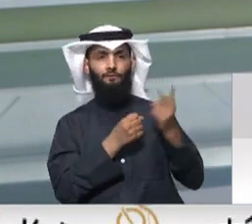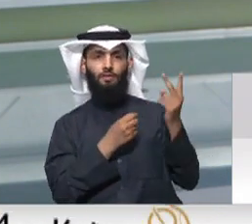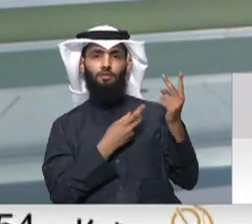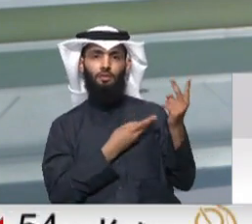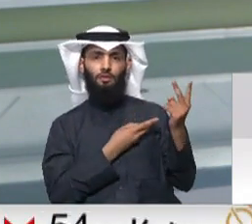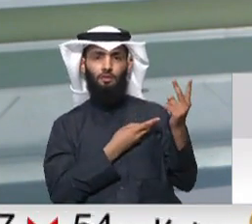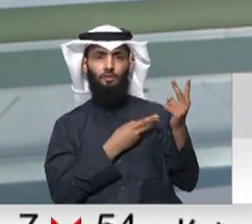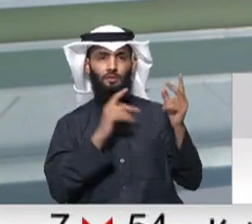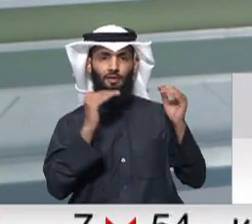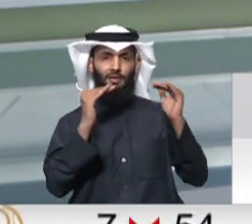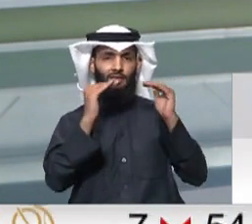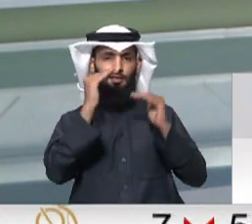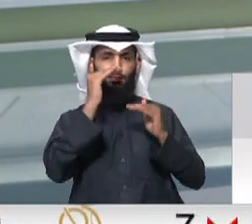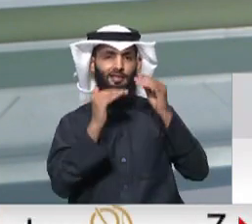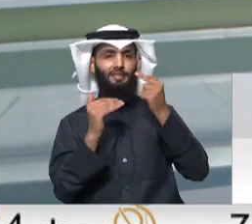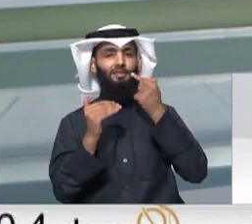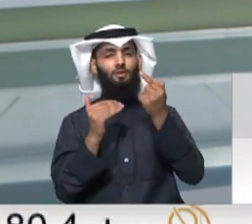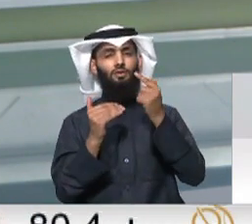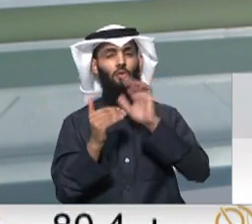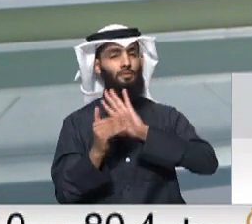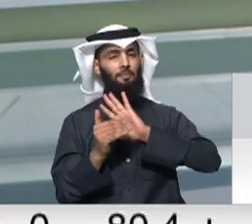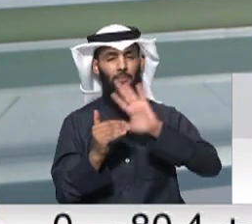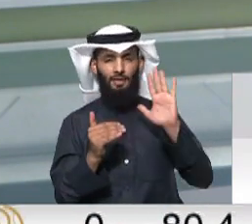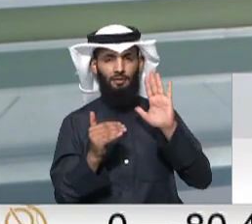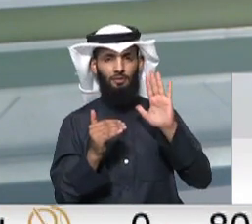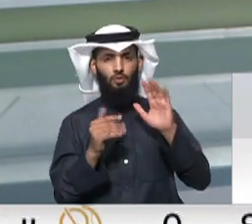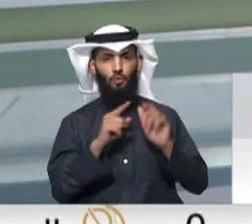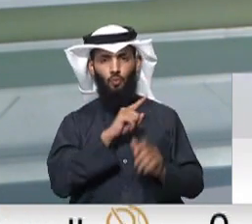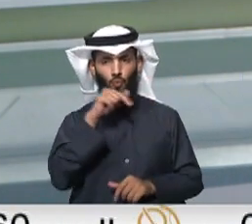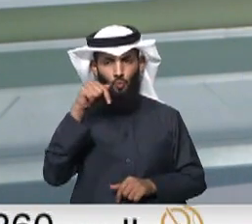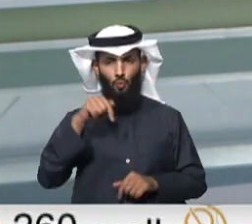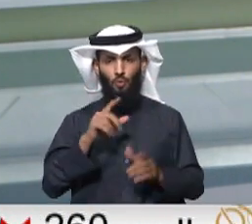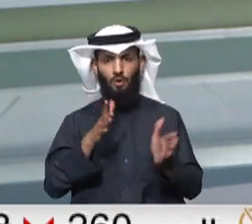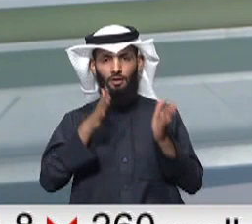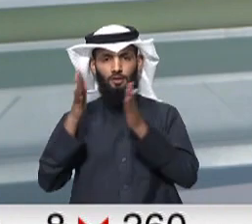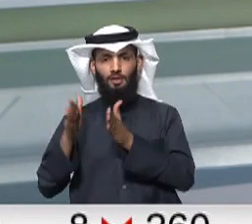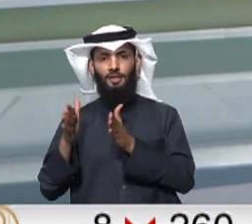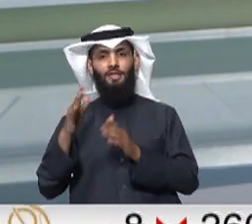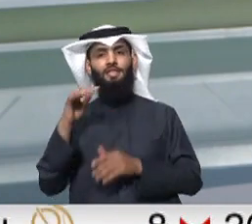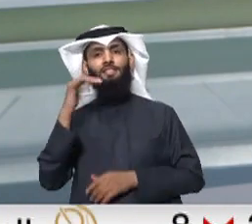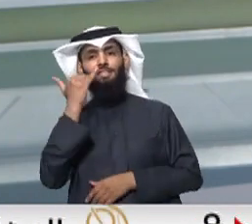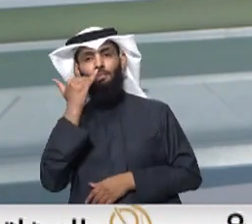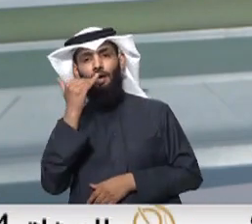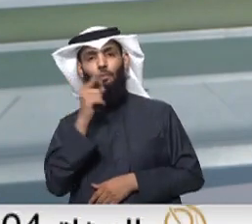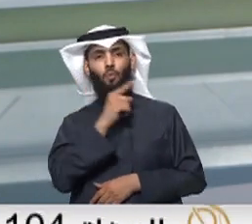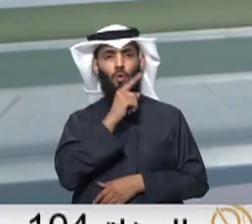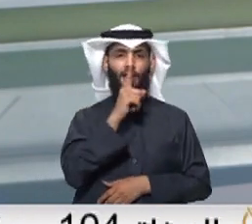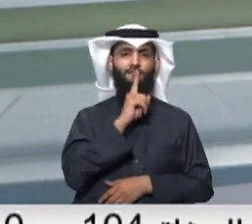القادسية، وفي لقاء آخر يستضيف الشباب جاره الفحيحيل.